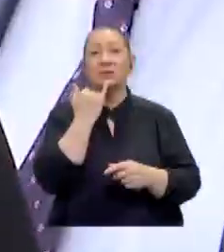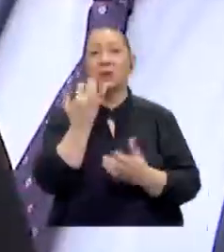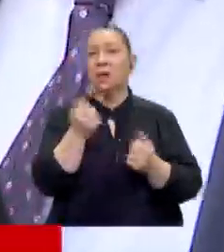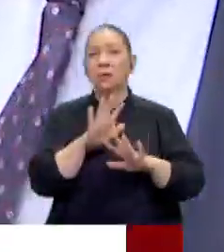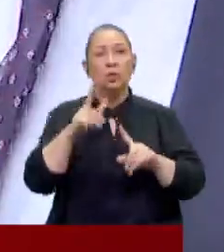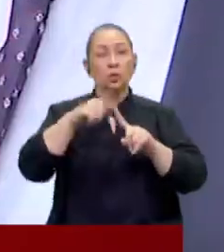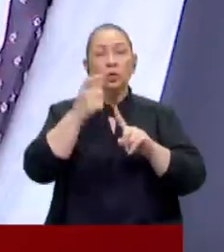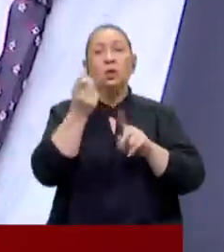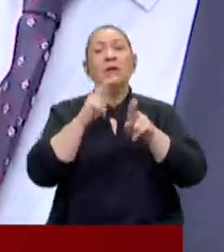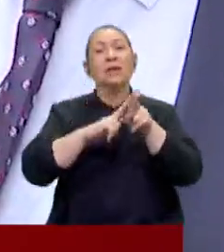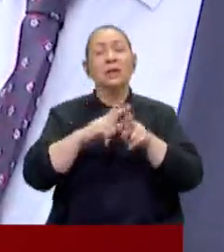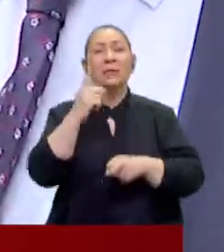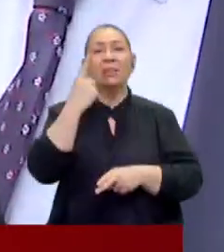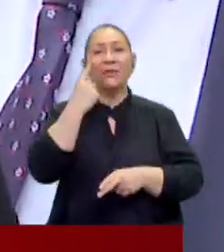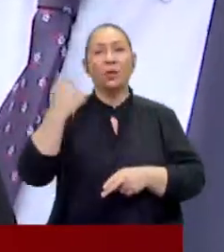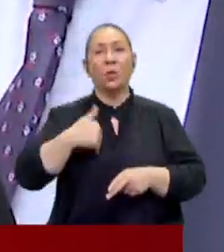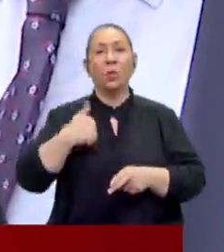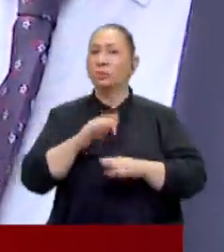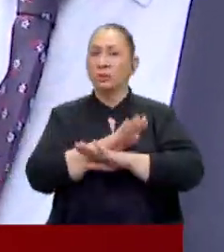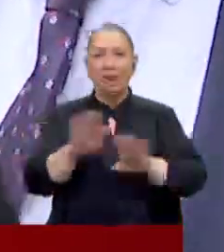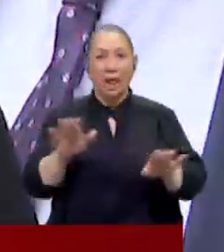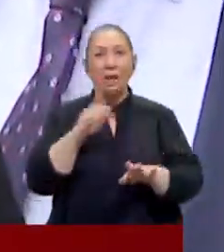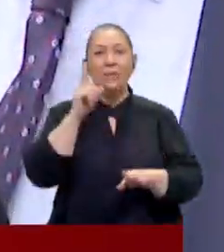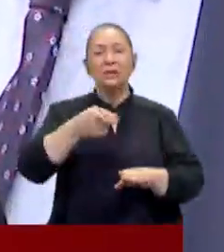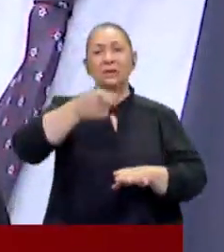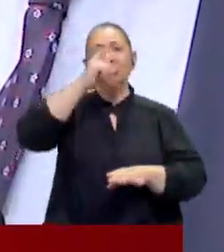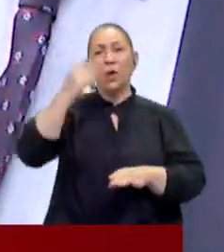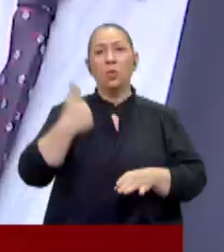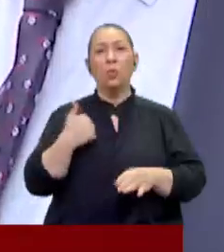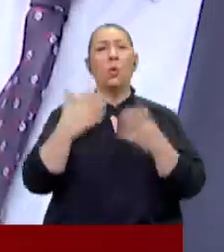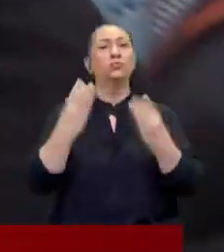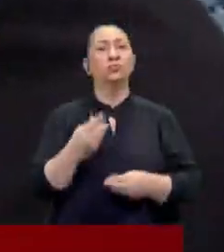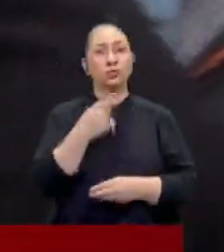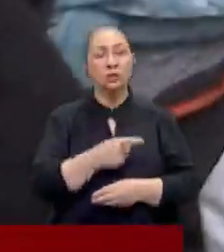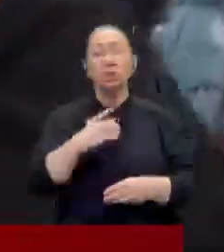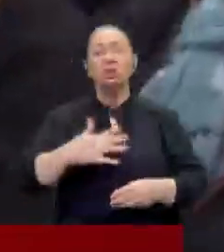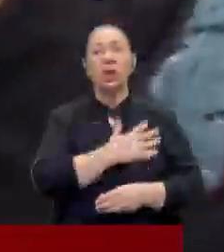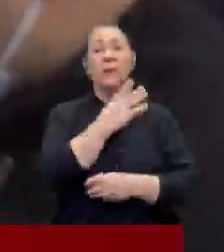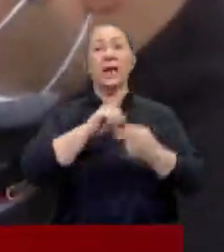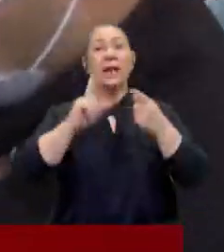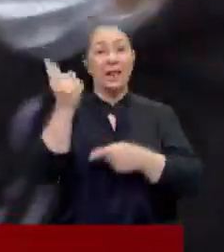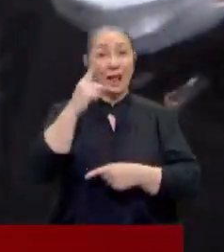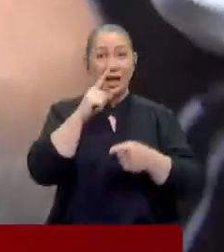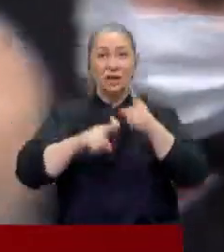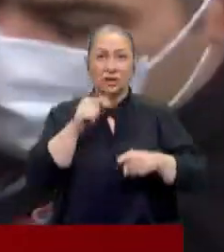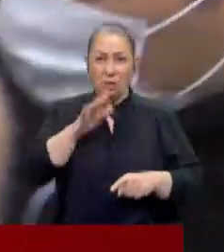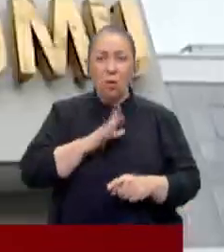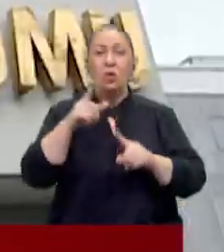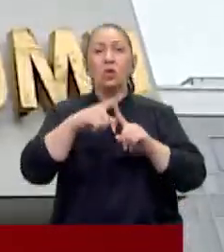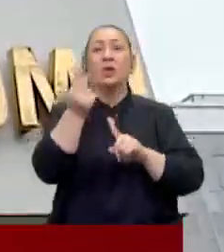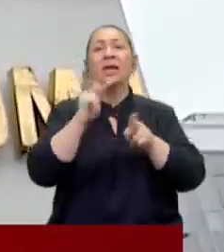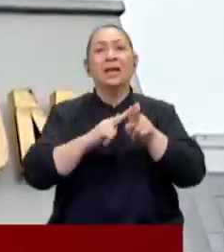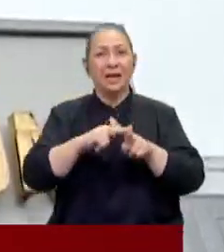alamıyoruz. TÜİK bir devlet kurumu olmaktan çıkmış, bir saray kurumu haline dönüşmüştür. CHP lideri Kemal Kılıçdaroğlu'na TÜİK